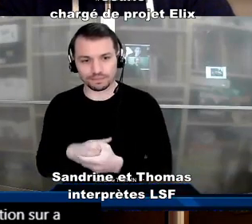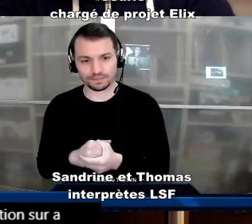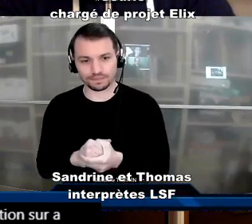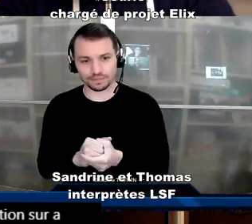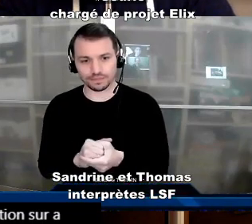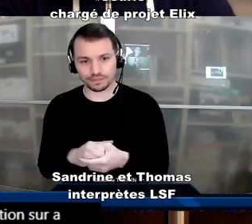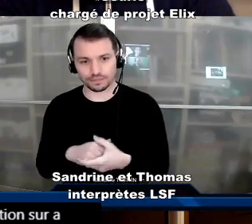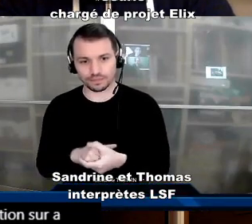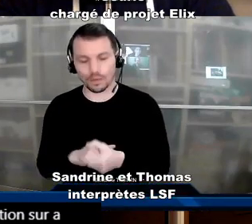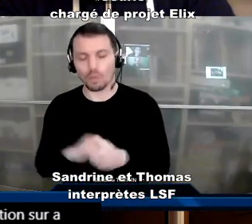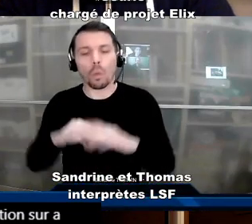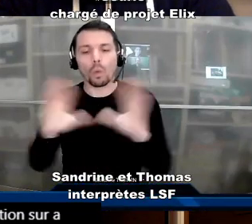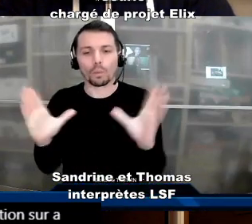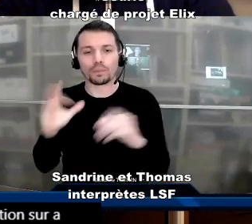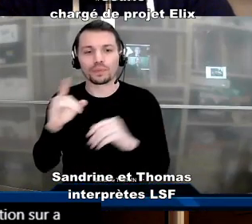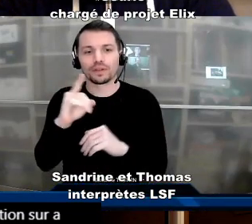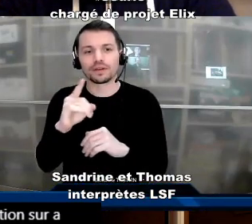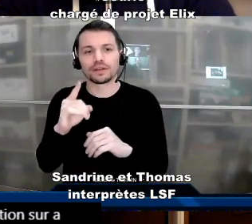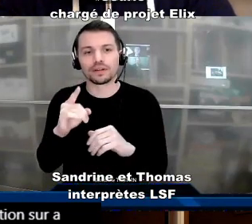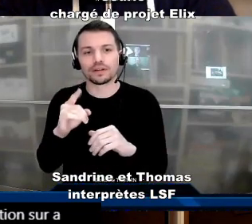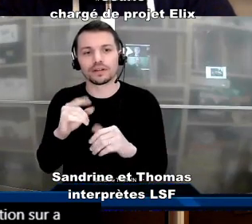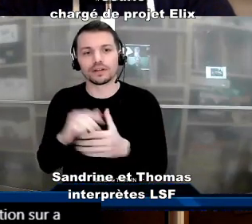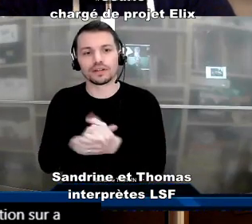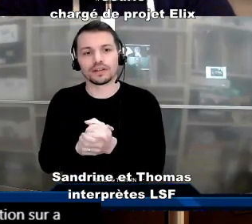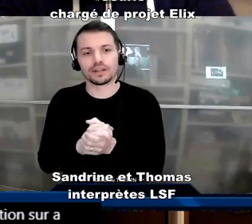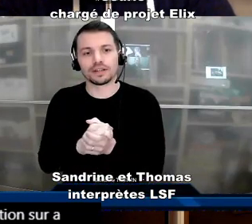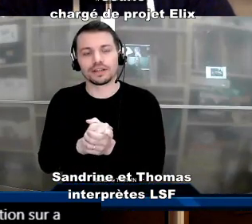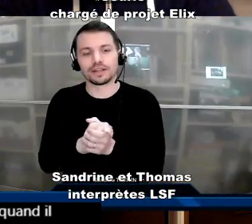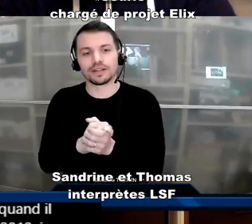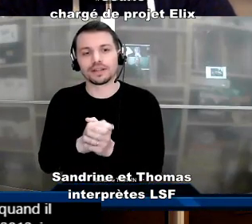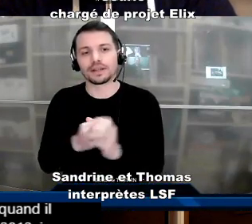De l'ESF. Est-ce qu'il y a... C'est parce que